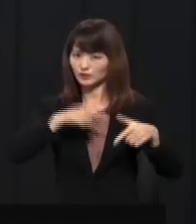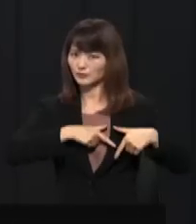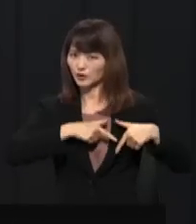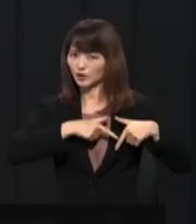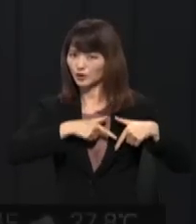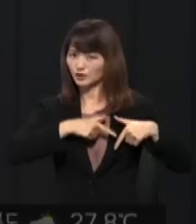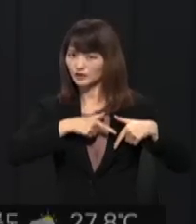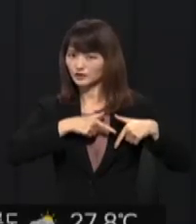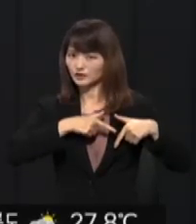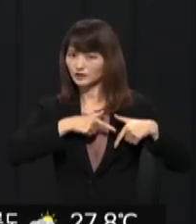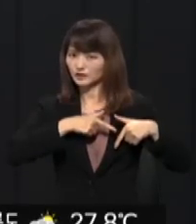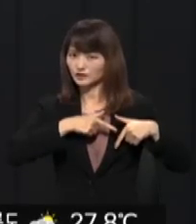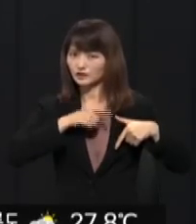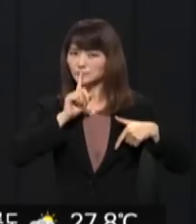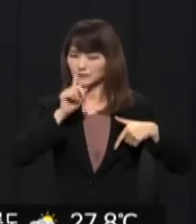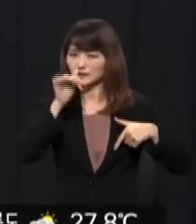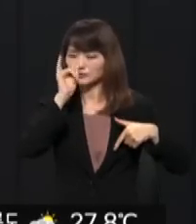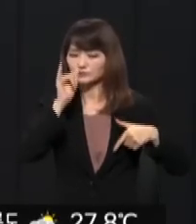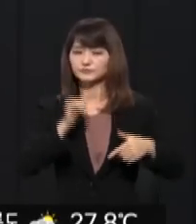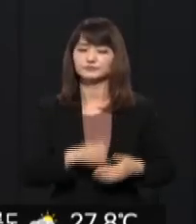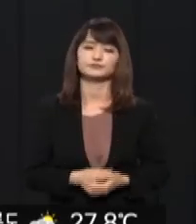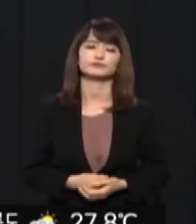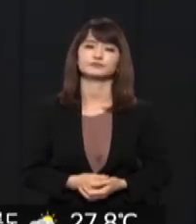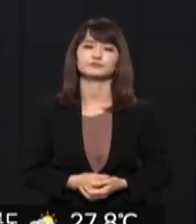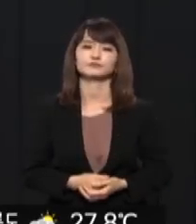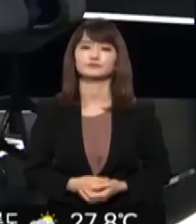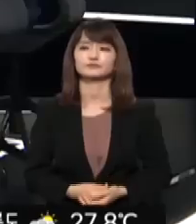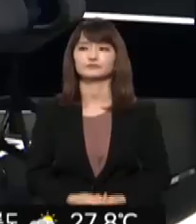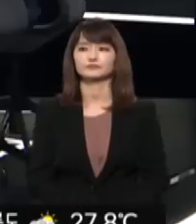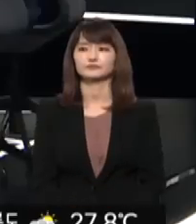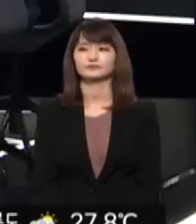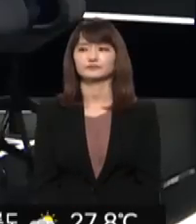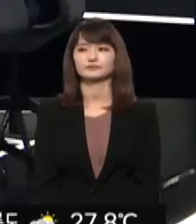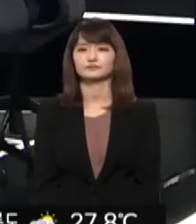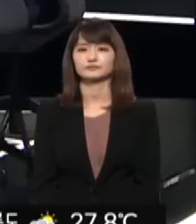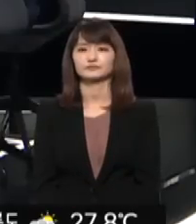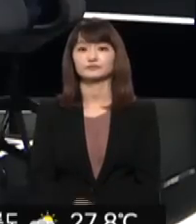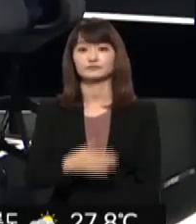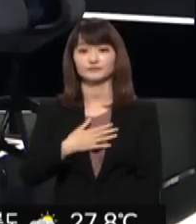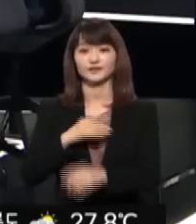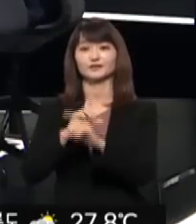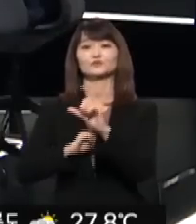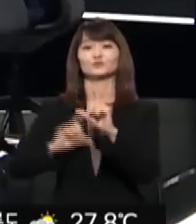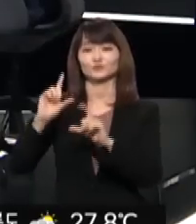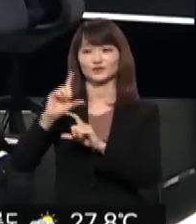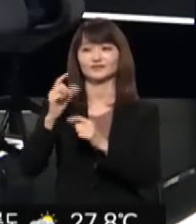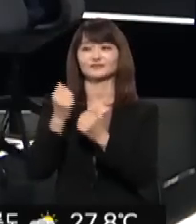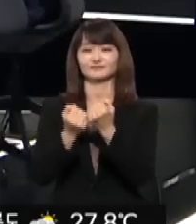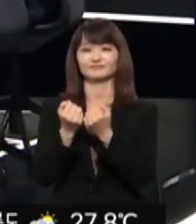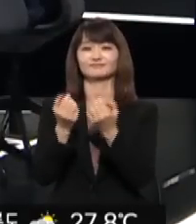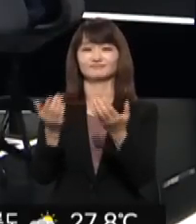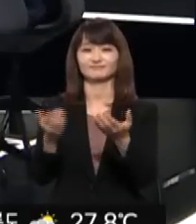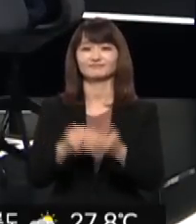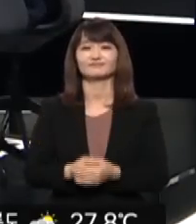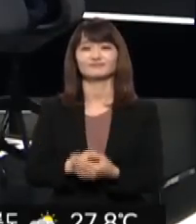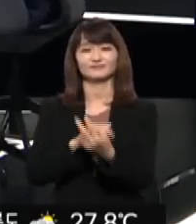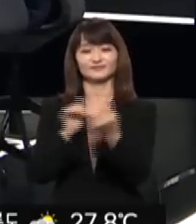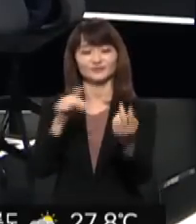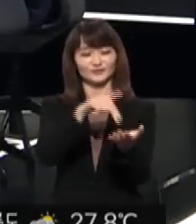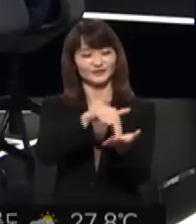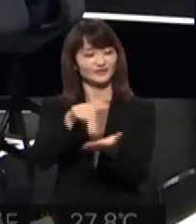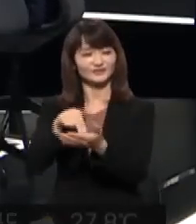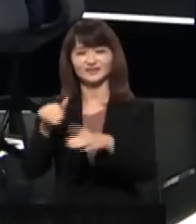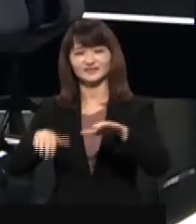좀 이해가 잘 안 됩니다 저는 이제 같이 얘기를 하지만 살짝 보충 설명을 하면 제가 볼 때 두 분이든 입장이 약간